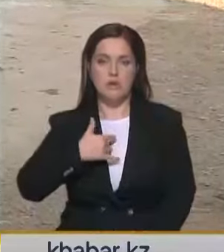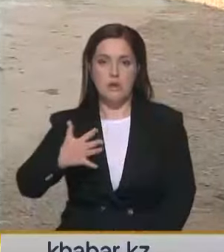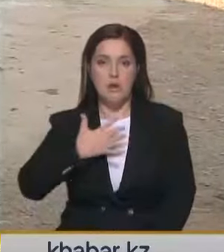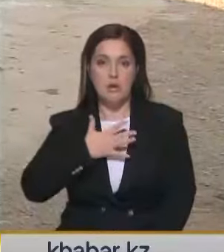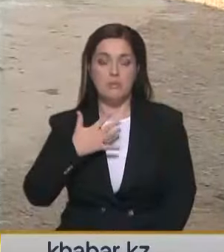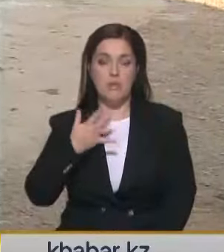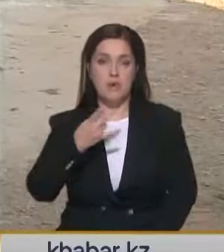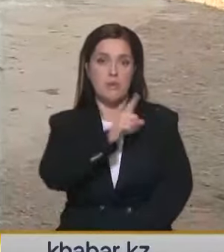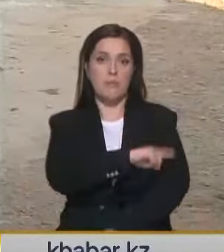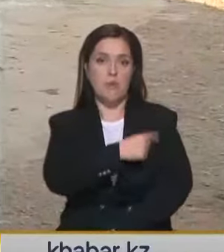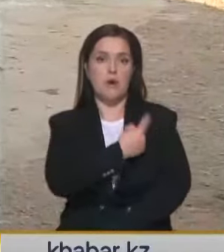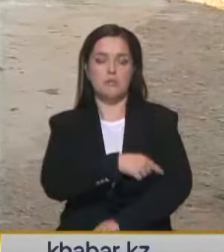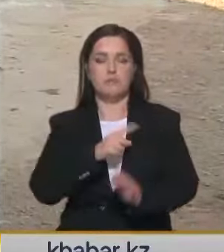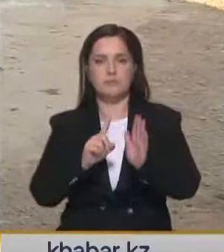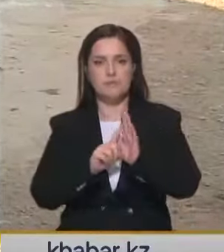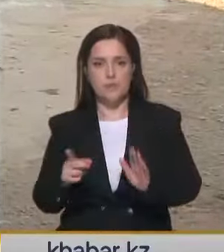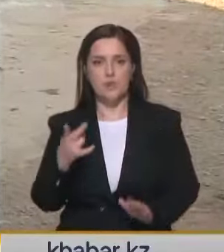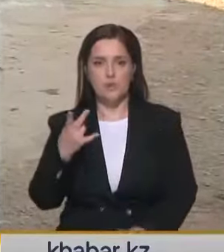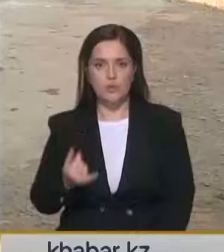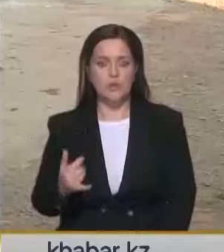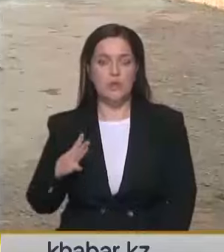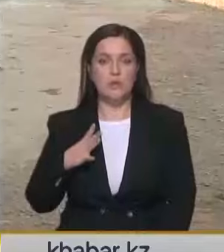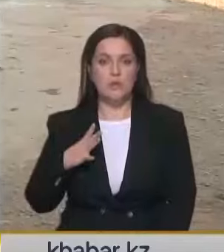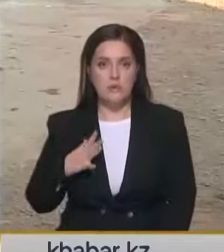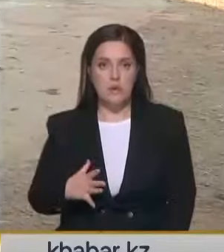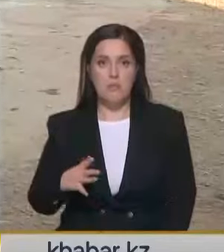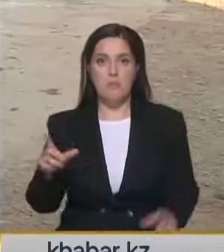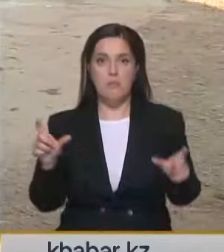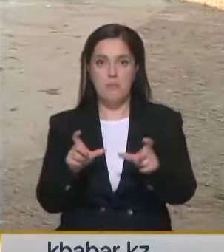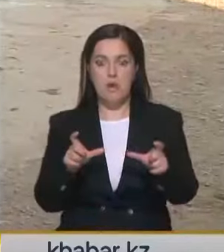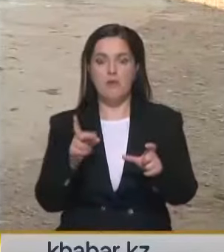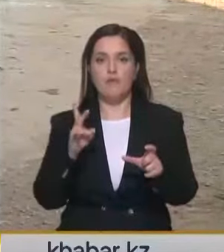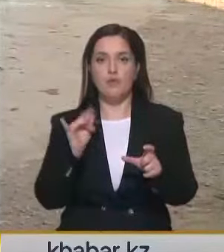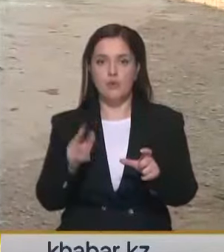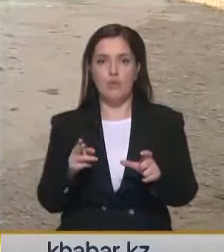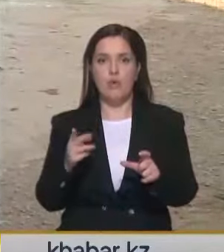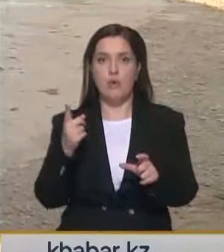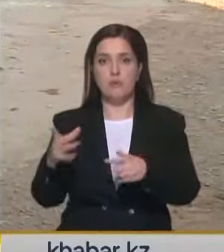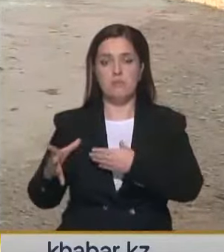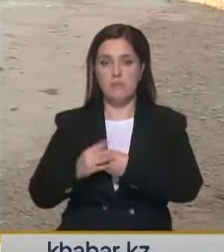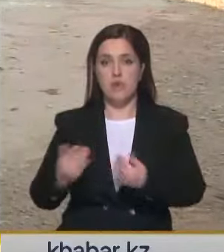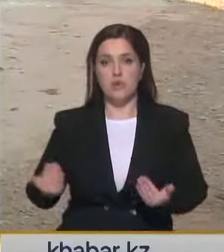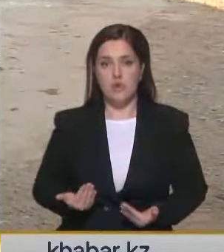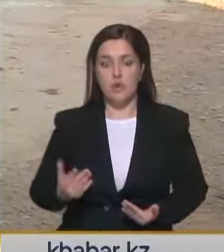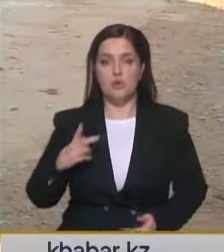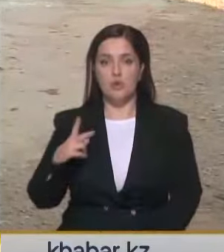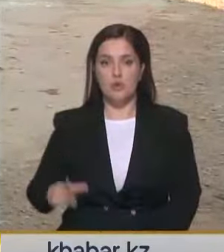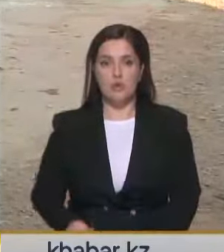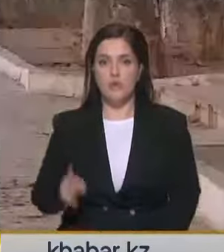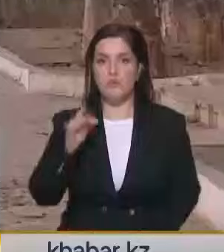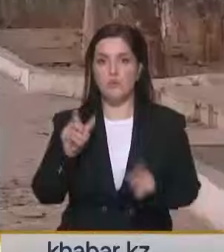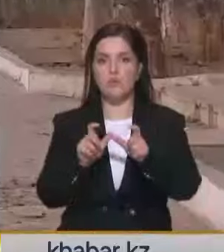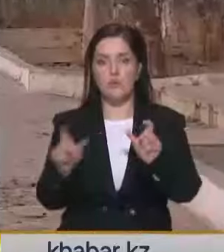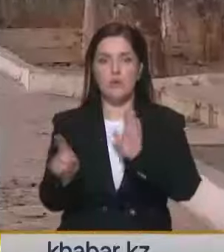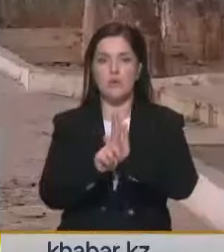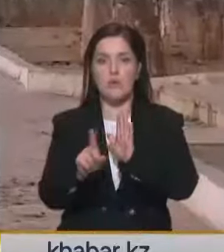идти, по неволе идешь, потому что надо. В магазин тоже внук, один внук со мной живет и дочка. Внук в школу